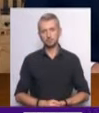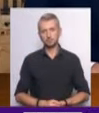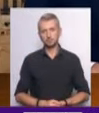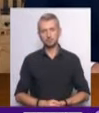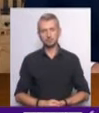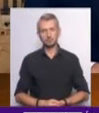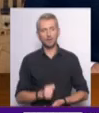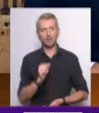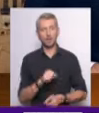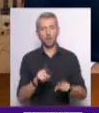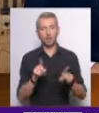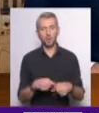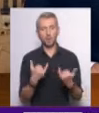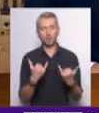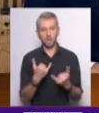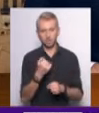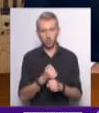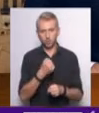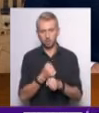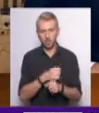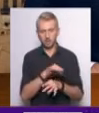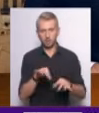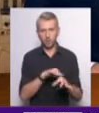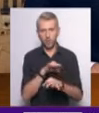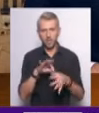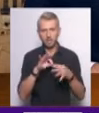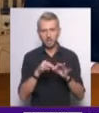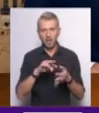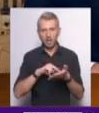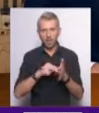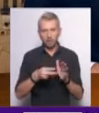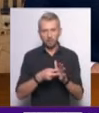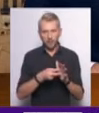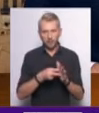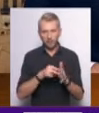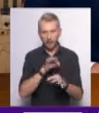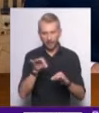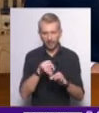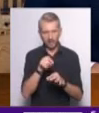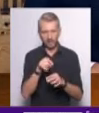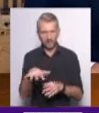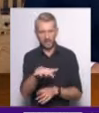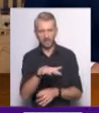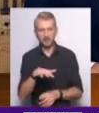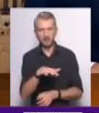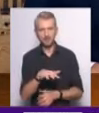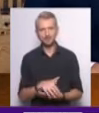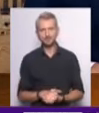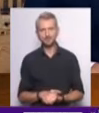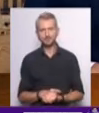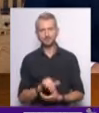А також зараз розробляється проєкт детального планування на цю територію.